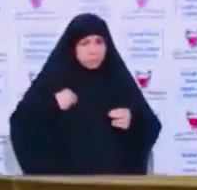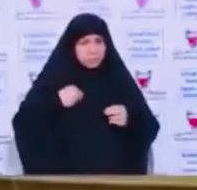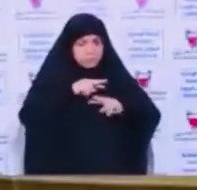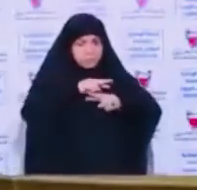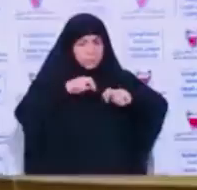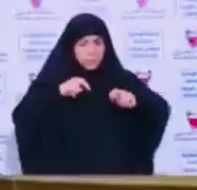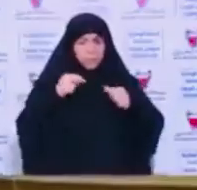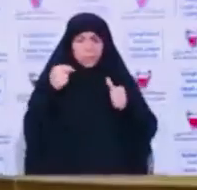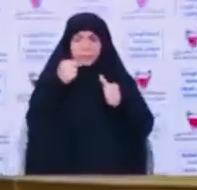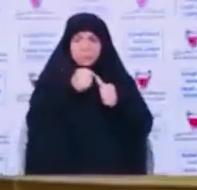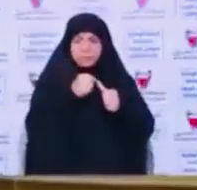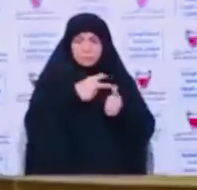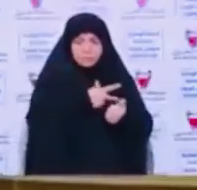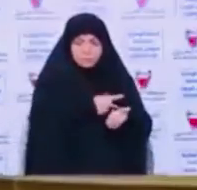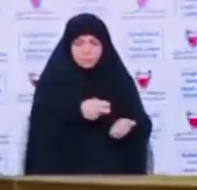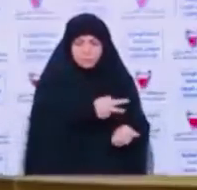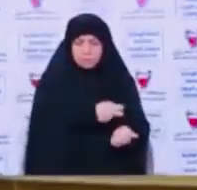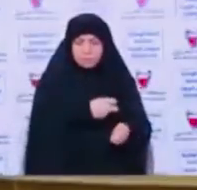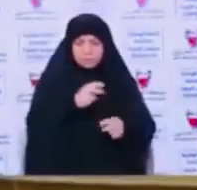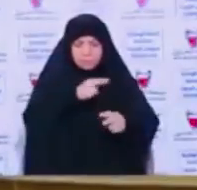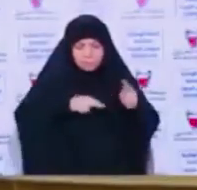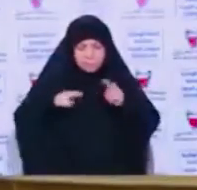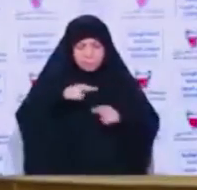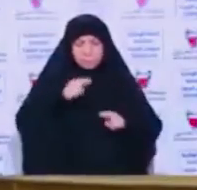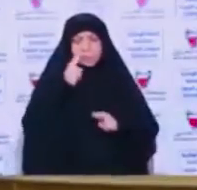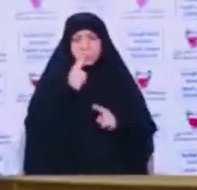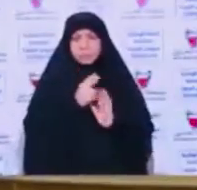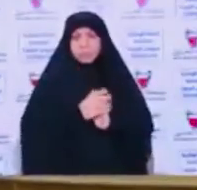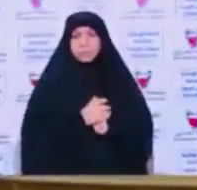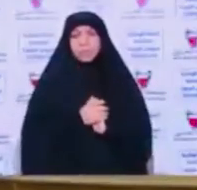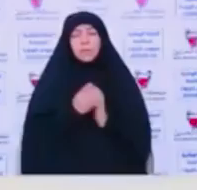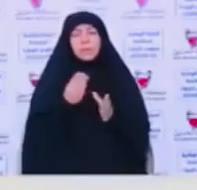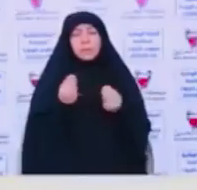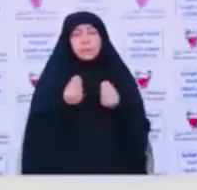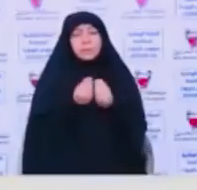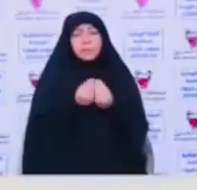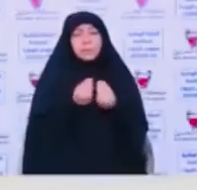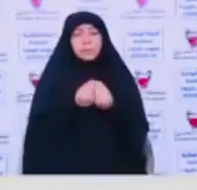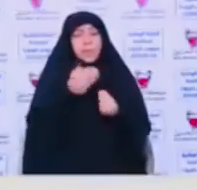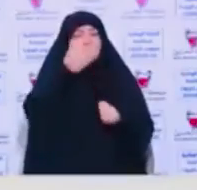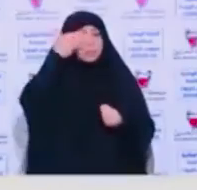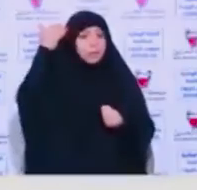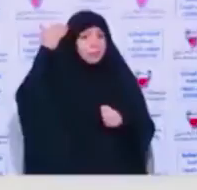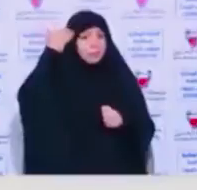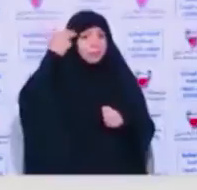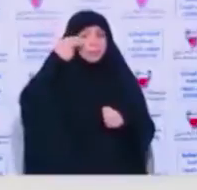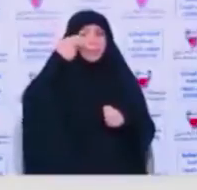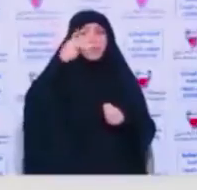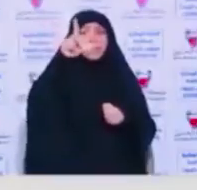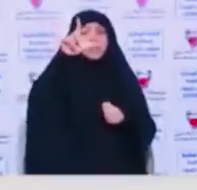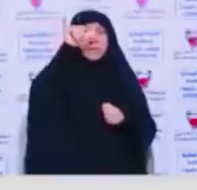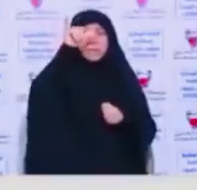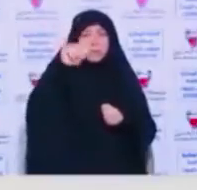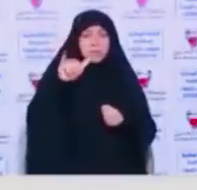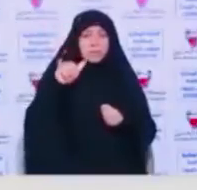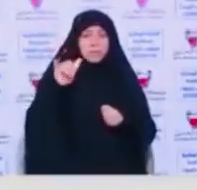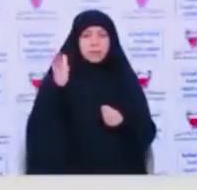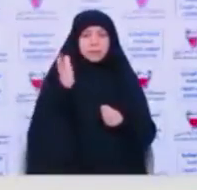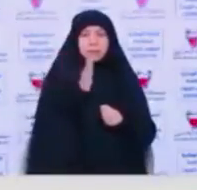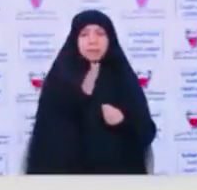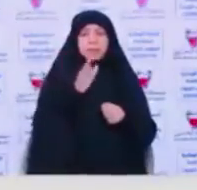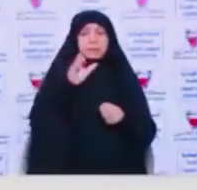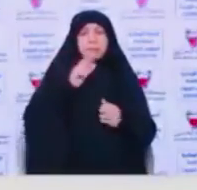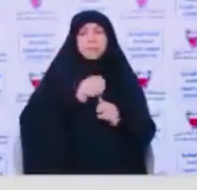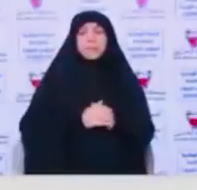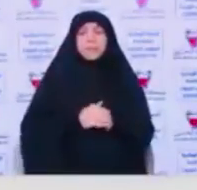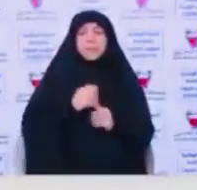وكان برئاسة معالي اللواء البروفيسور الشيخ خالد بن علي آل خليفة، قائد الخدمات الطبية الملكية في